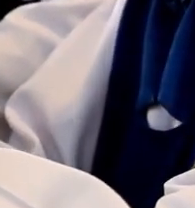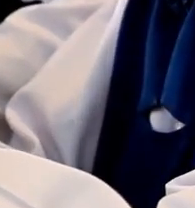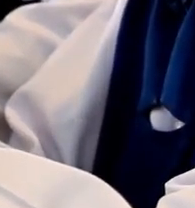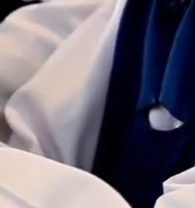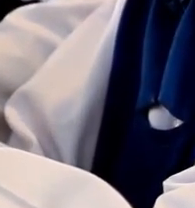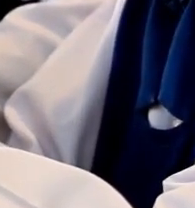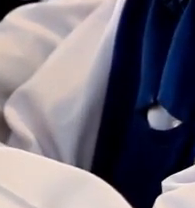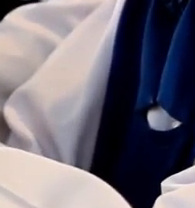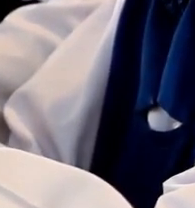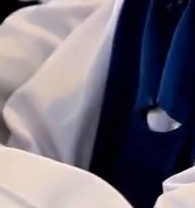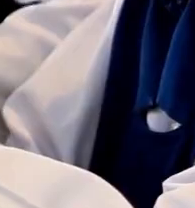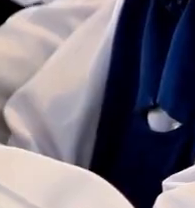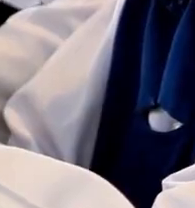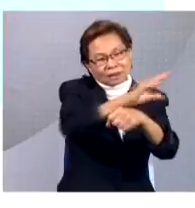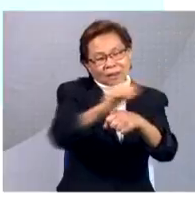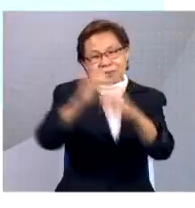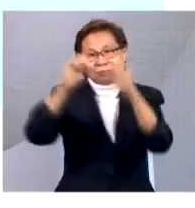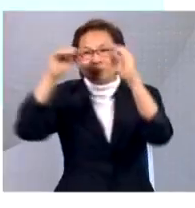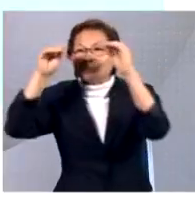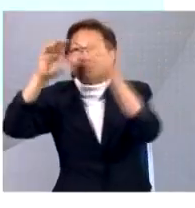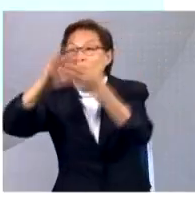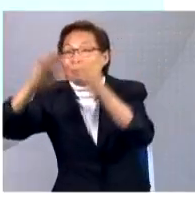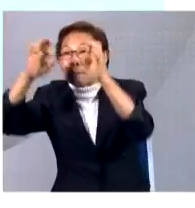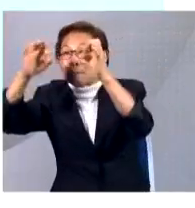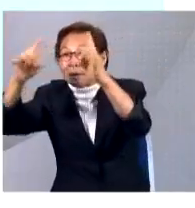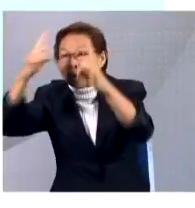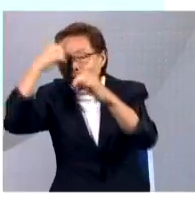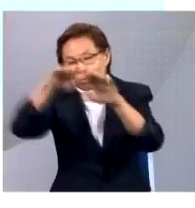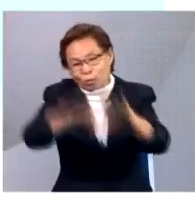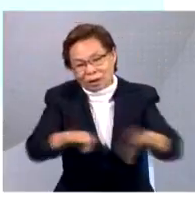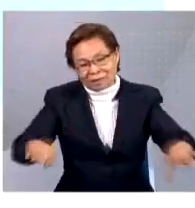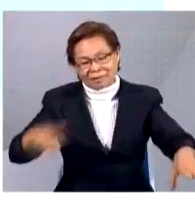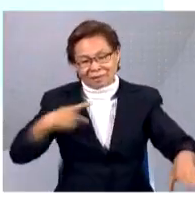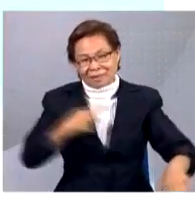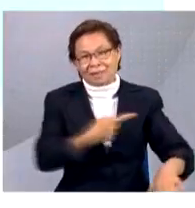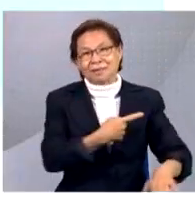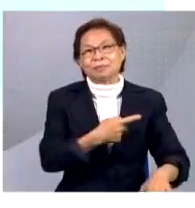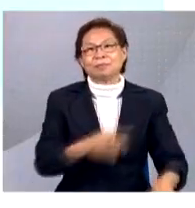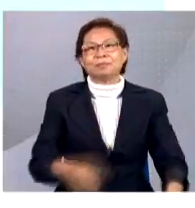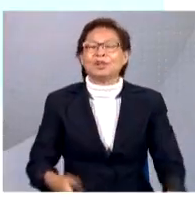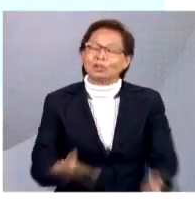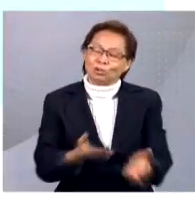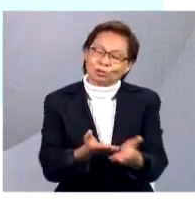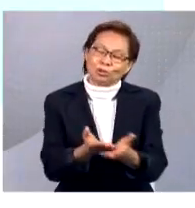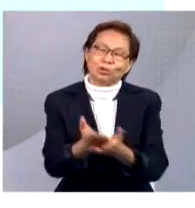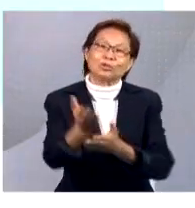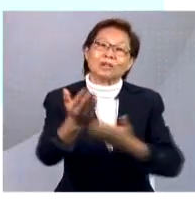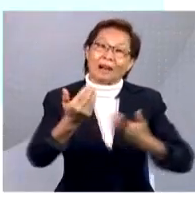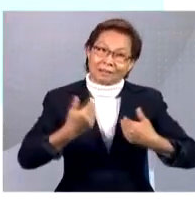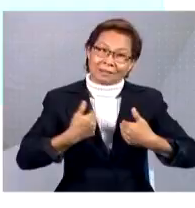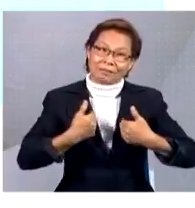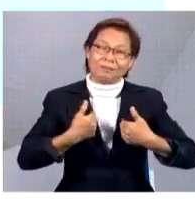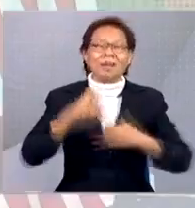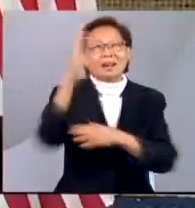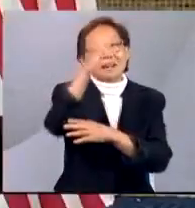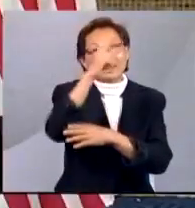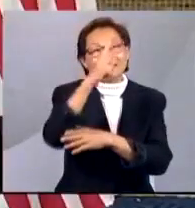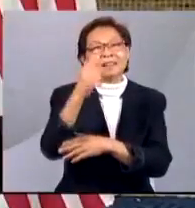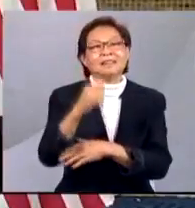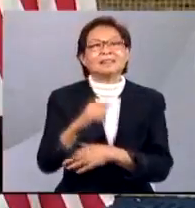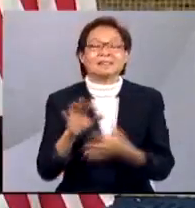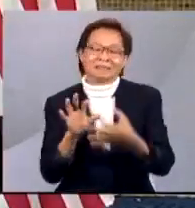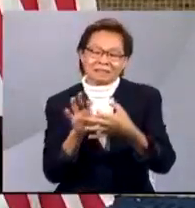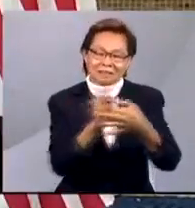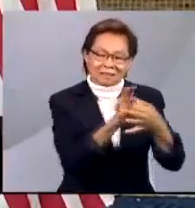aspek pekerjaan dan juga pendidikan untuk anak-anak kita. Justru kerajaan dengan